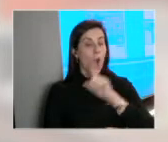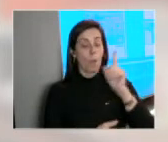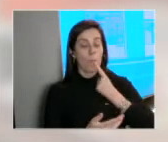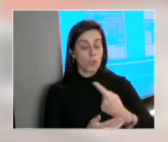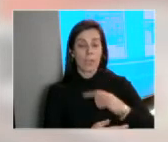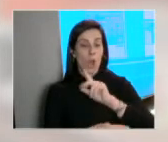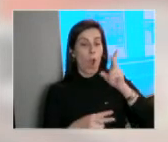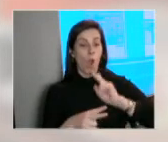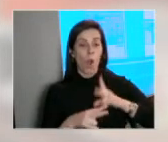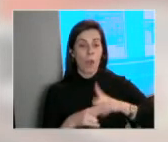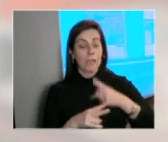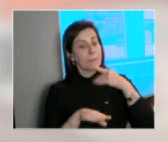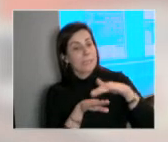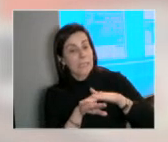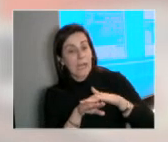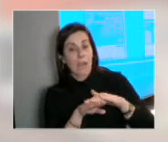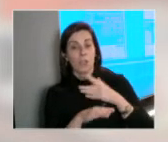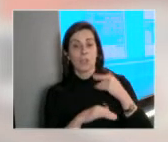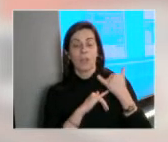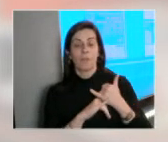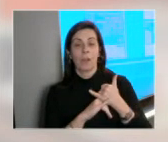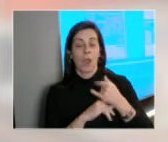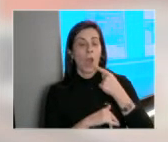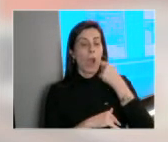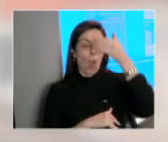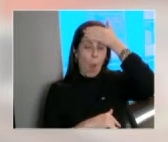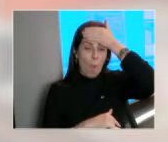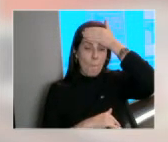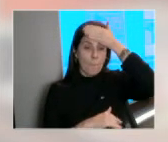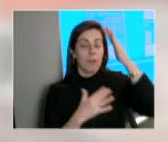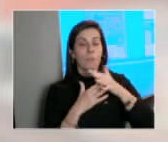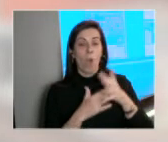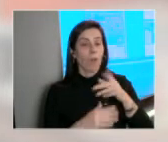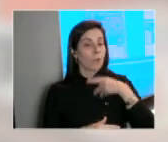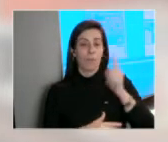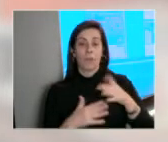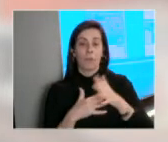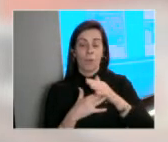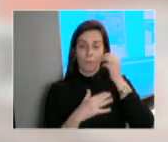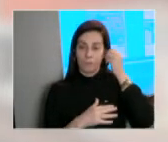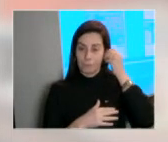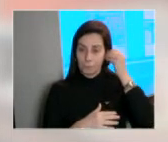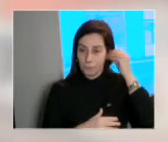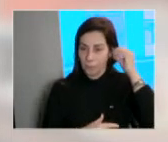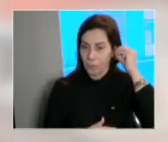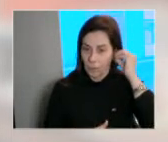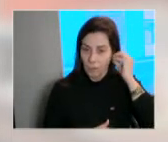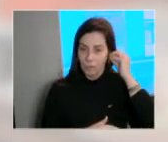חולה. היא התנצלה גם כשהצמידה לי מתחום למצח. אנחנו מחויבים, כך הסבירה פקידת